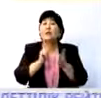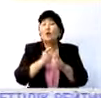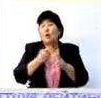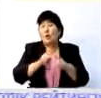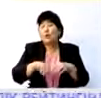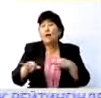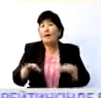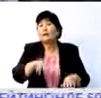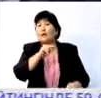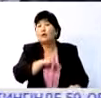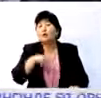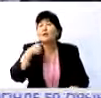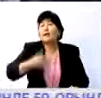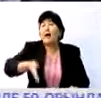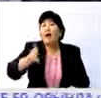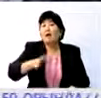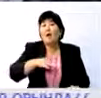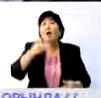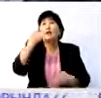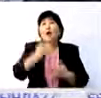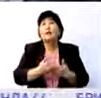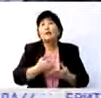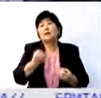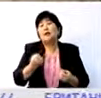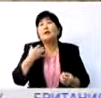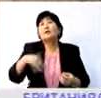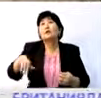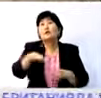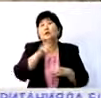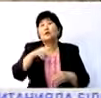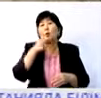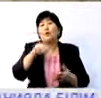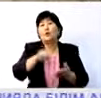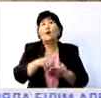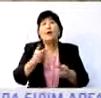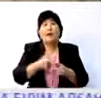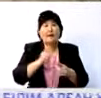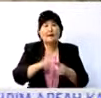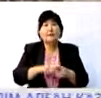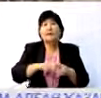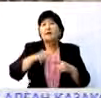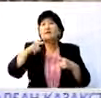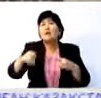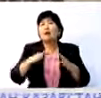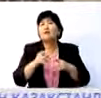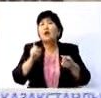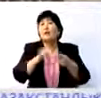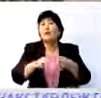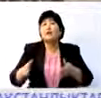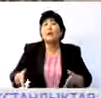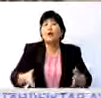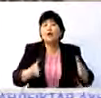бағытта атқарылған жұмыстарды айтып берді. Бағдарламаның шарапатын сыр өңір тұрғындары да көретін болады. Әсіресе Шалғай ауылдарды байланыстыратын